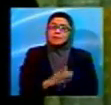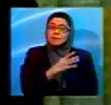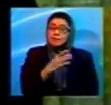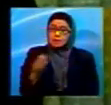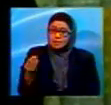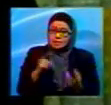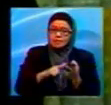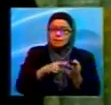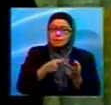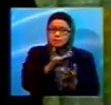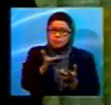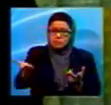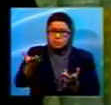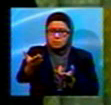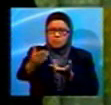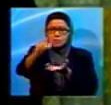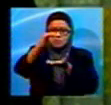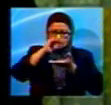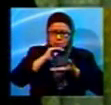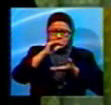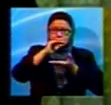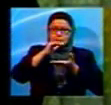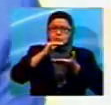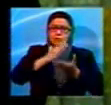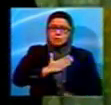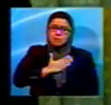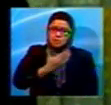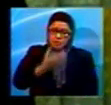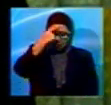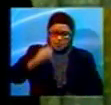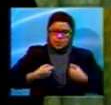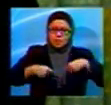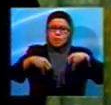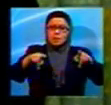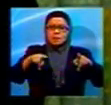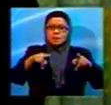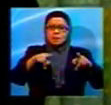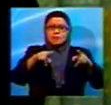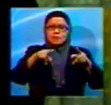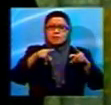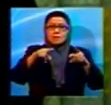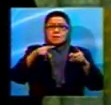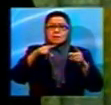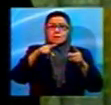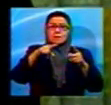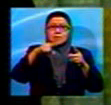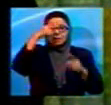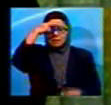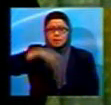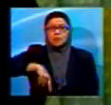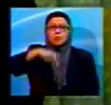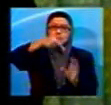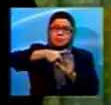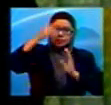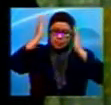telah menggambarkan kesediaan untuk memberi peluang kepada Petronas untuk melabur